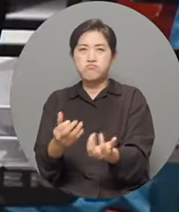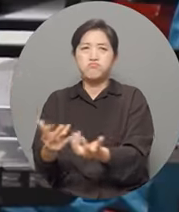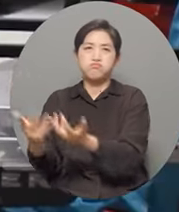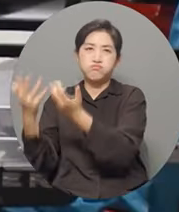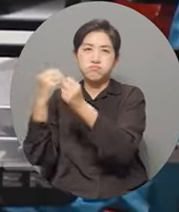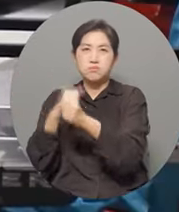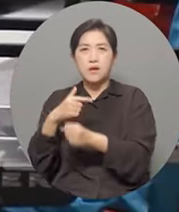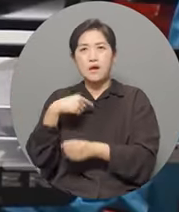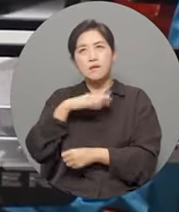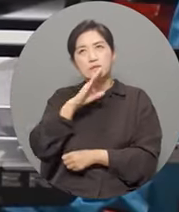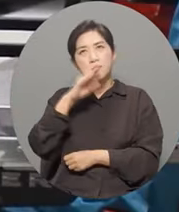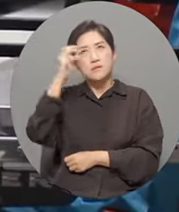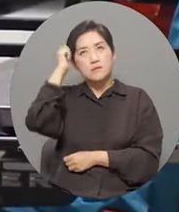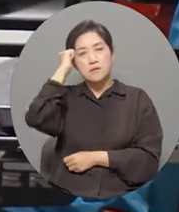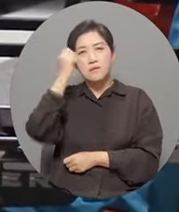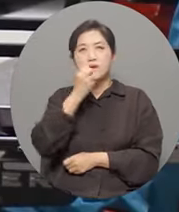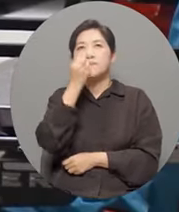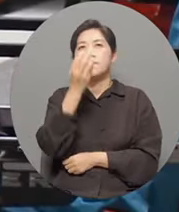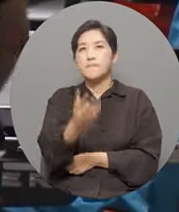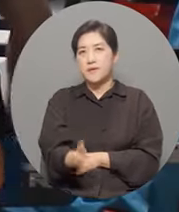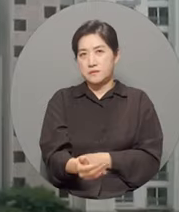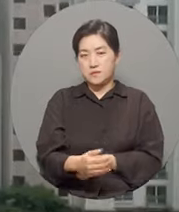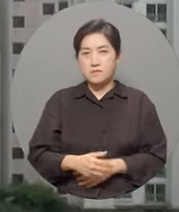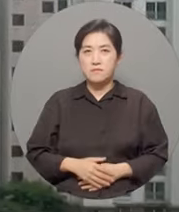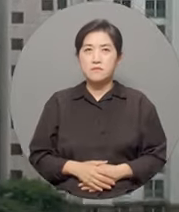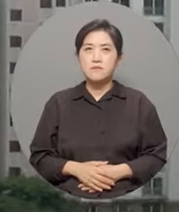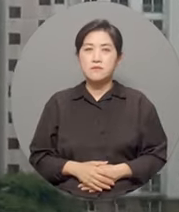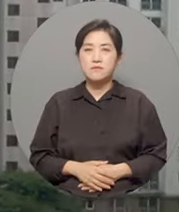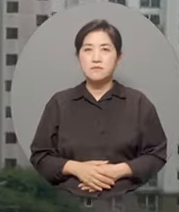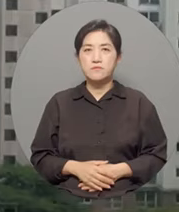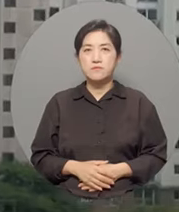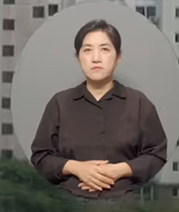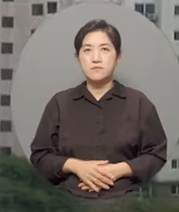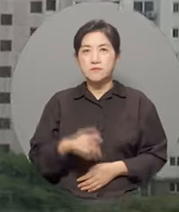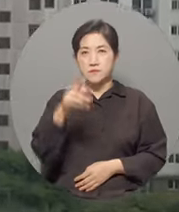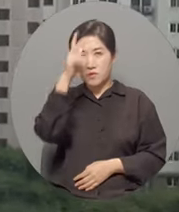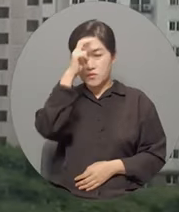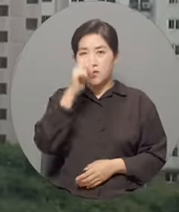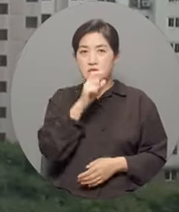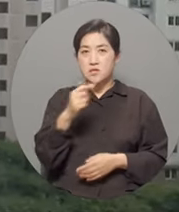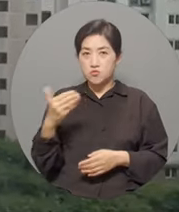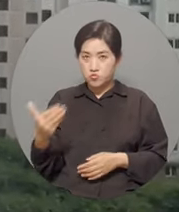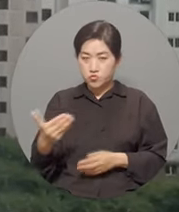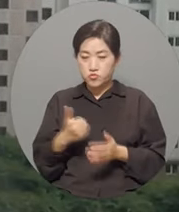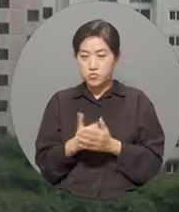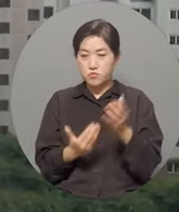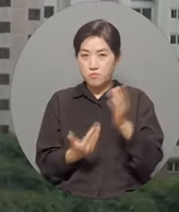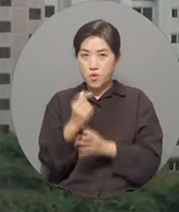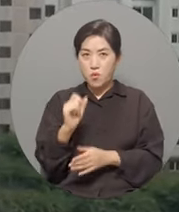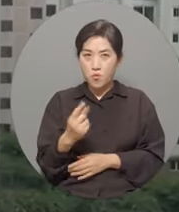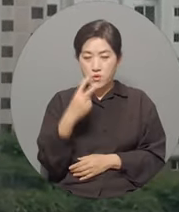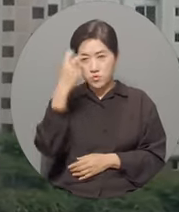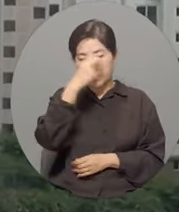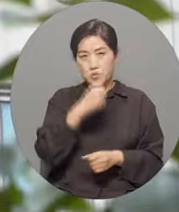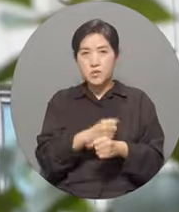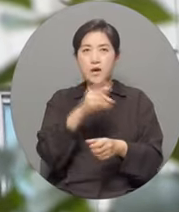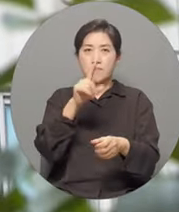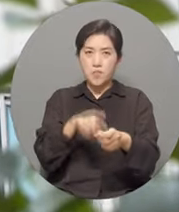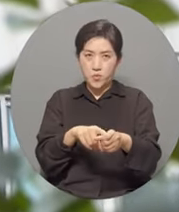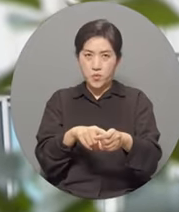것으로 기억한다고 진술한 것으로 파악됐습니다. 경찰과 소방당국은 정확한 화재 원인을 조사하기 위해